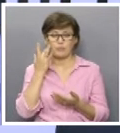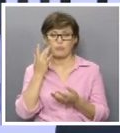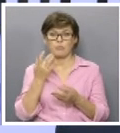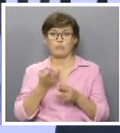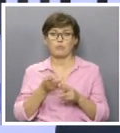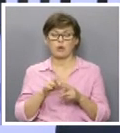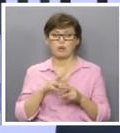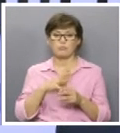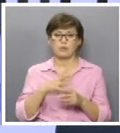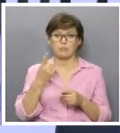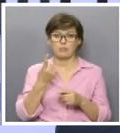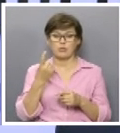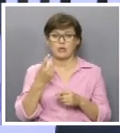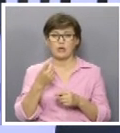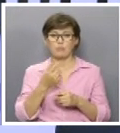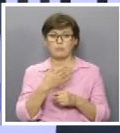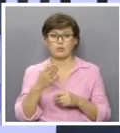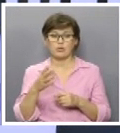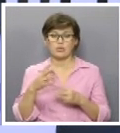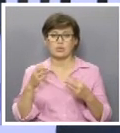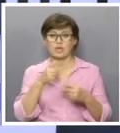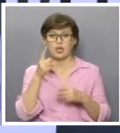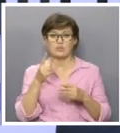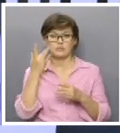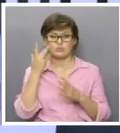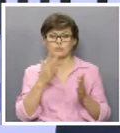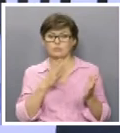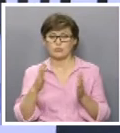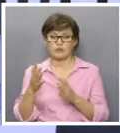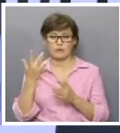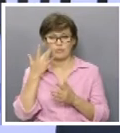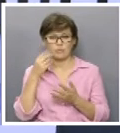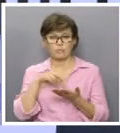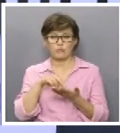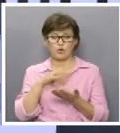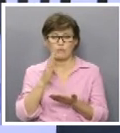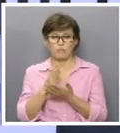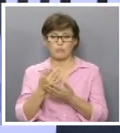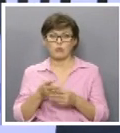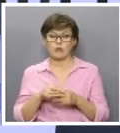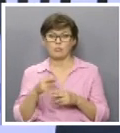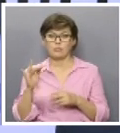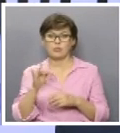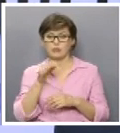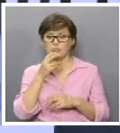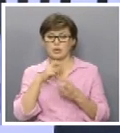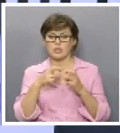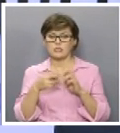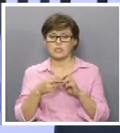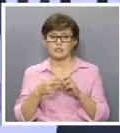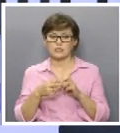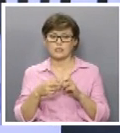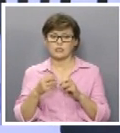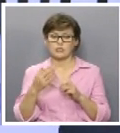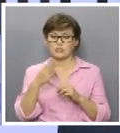де тағы бір тиімділік ол осыда, яғни газ бағасының тұрақтылығында. Яғни тағы бір айтып кететін мәселе, жаңа